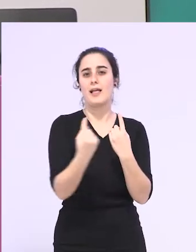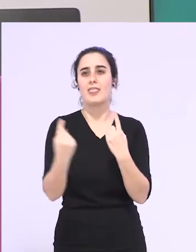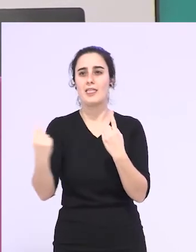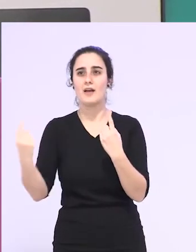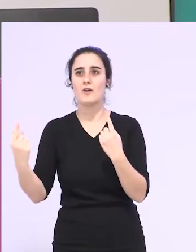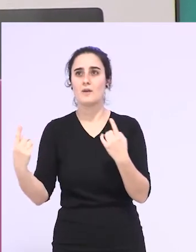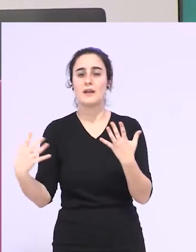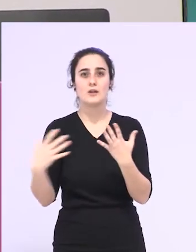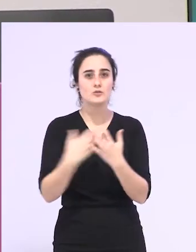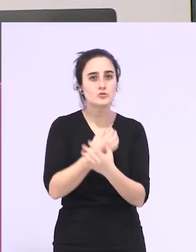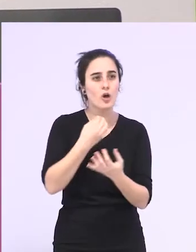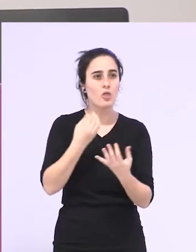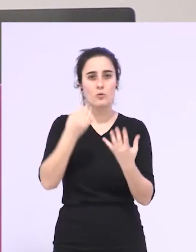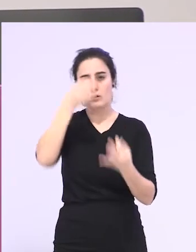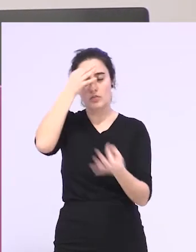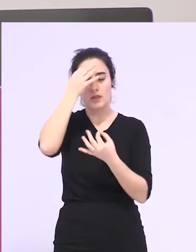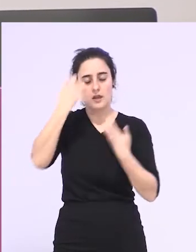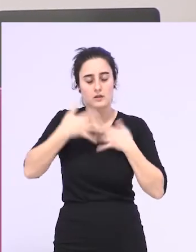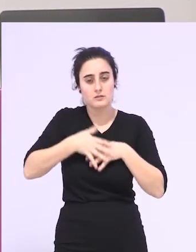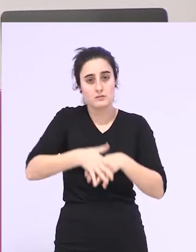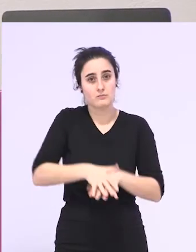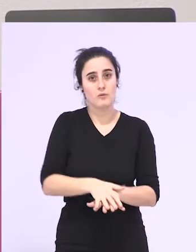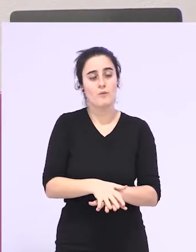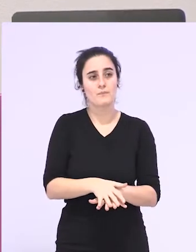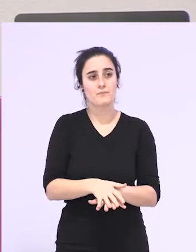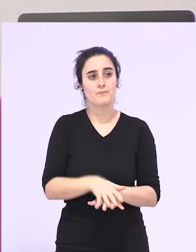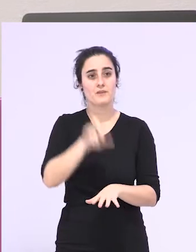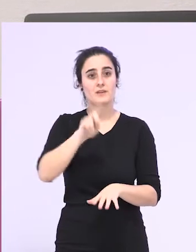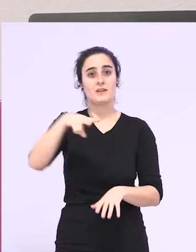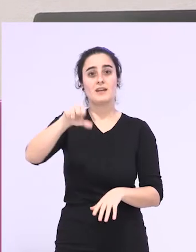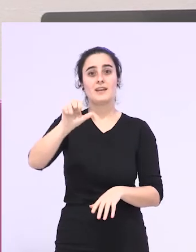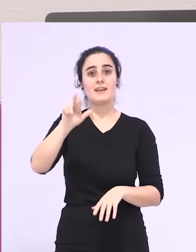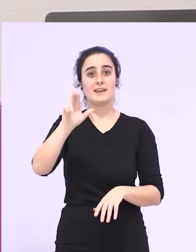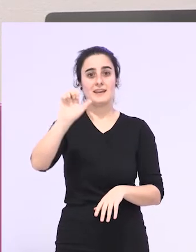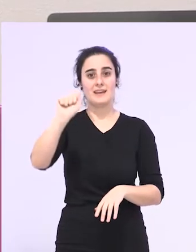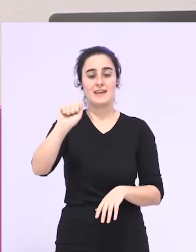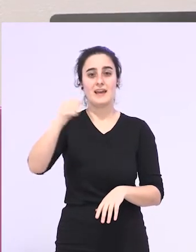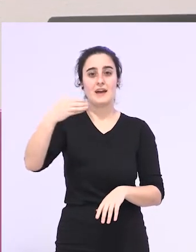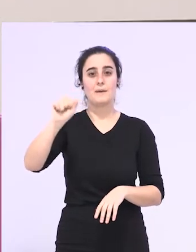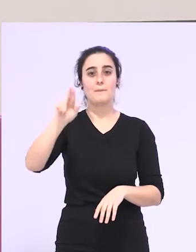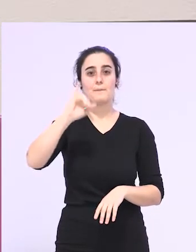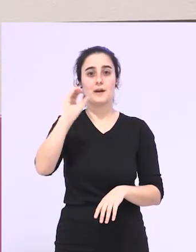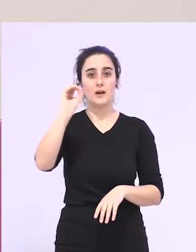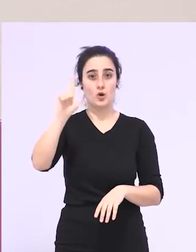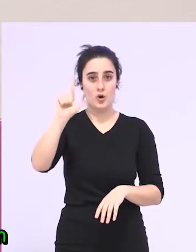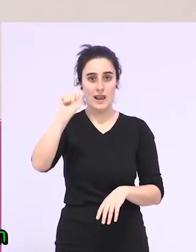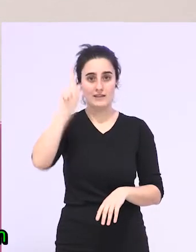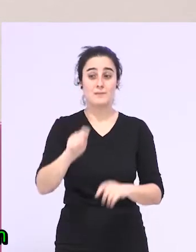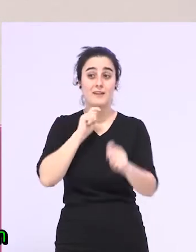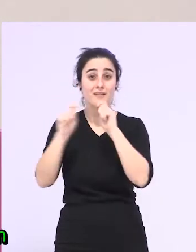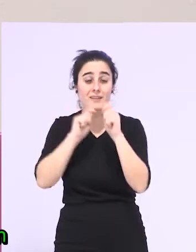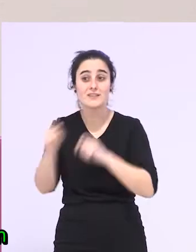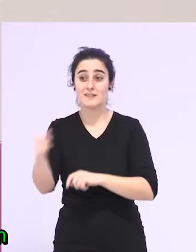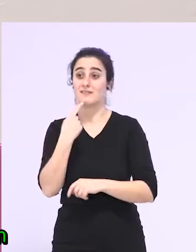guztiekin barneratu zula eraso hori. Eta hori dator oso bat Nerea Barjolak esaten duenekin, eta Nerea ere bada liburuko elkarrizketatuetako bat.